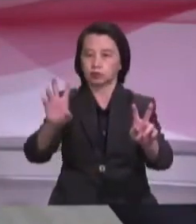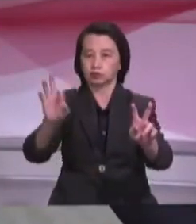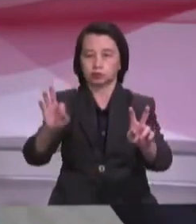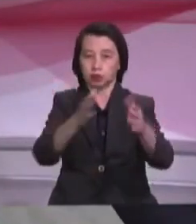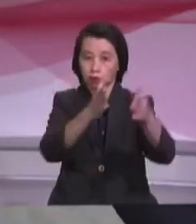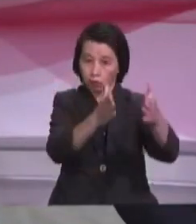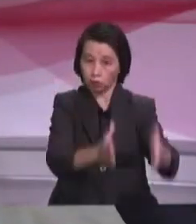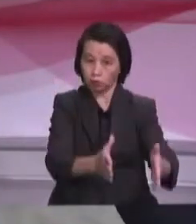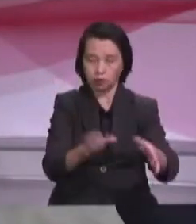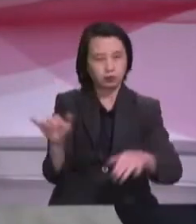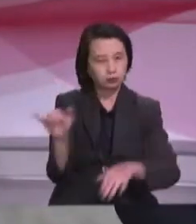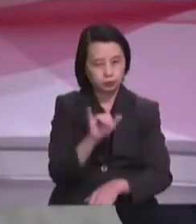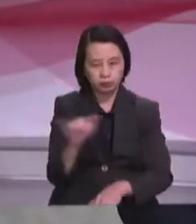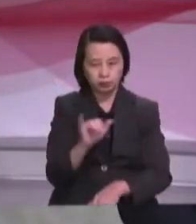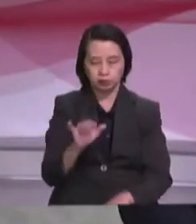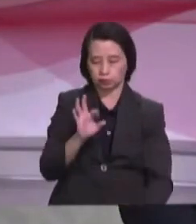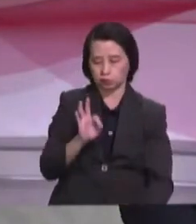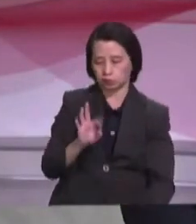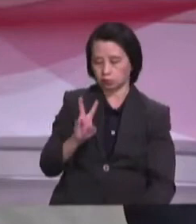283,629 kes bersamaan dengan